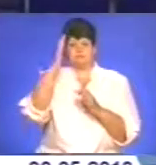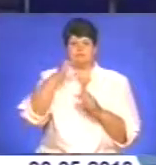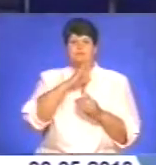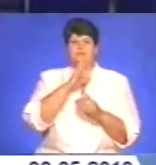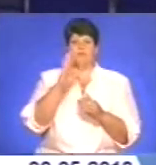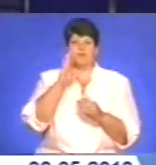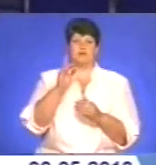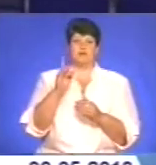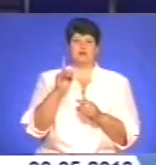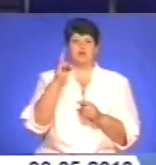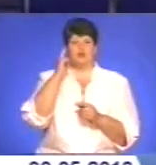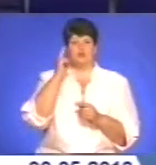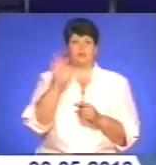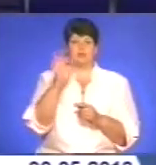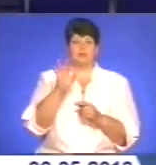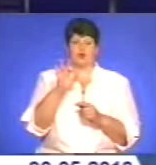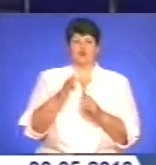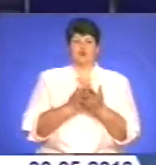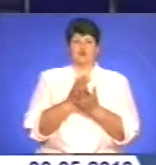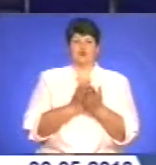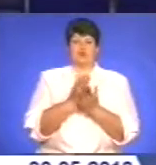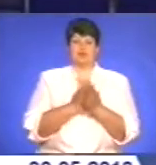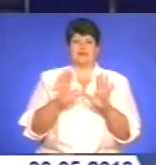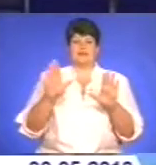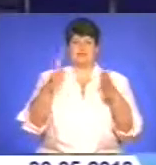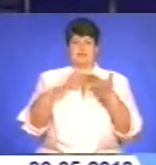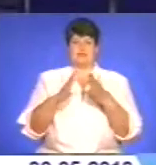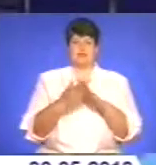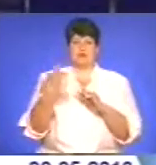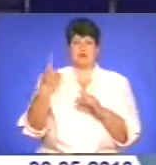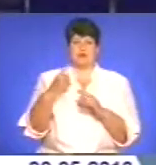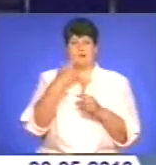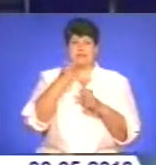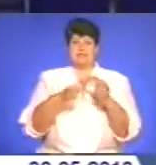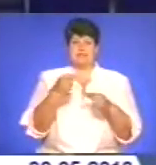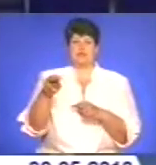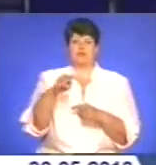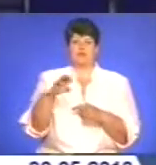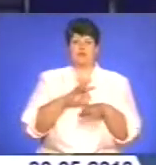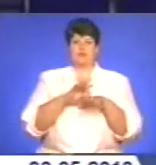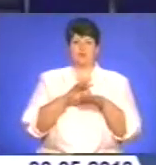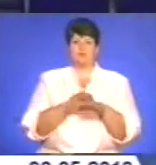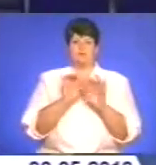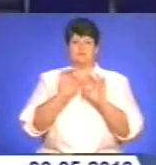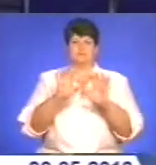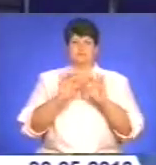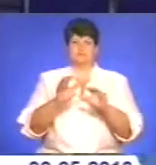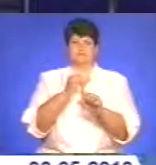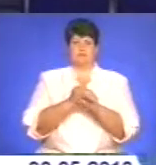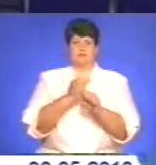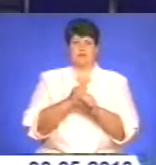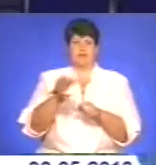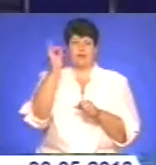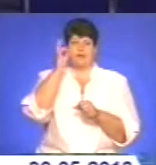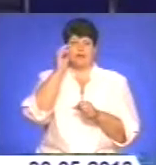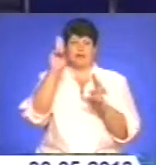працівники Державної служби з надзвичайних ситуацій в області. Традиційно у травні у школах проводять профілактично-роз'яснювальні